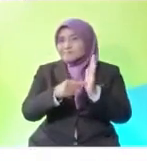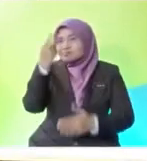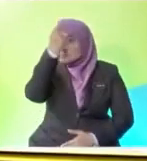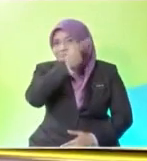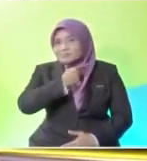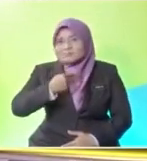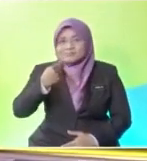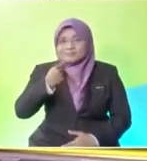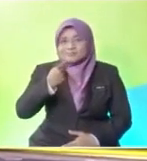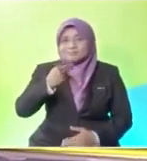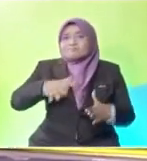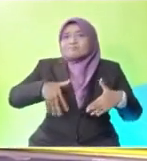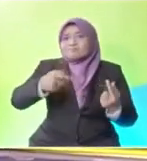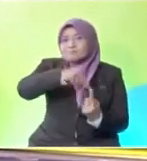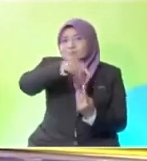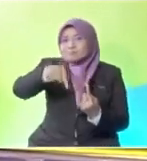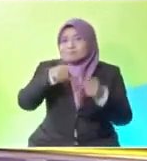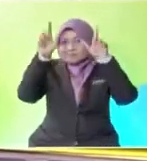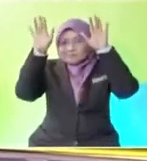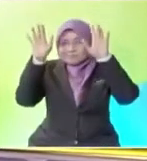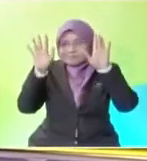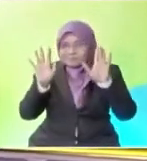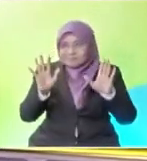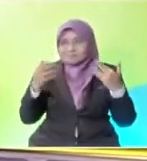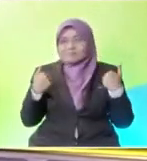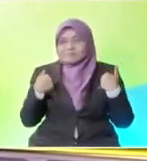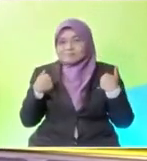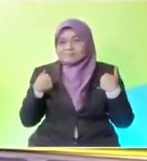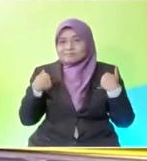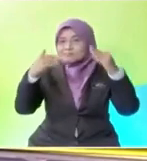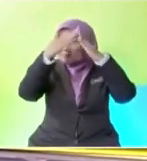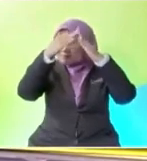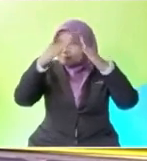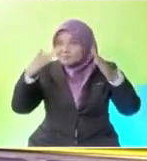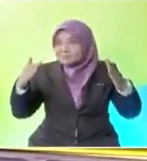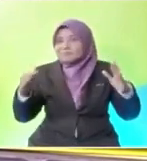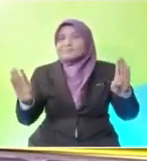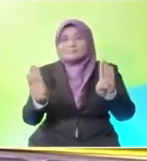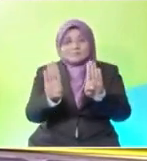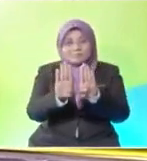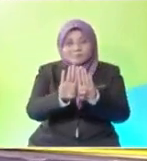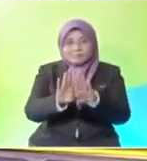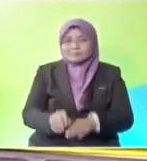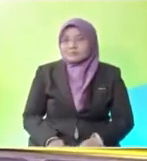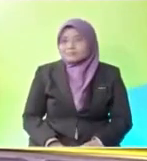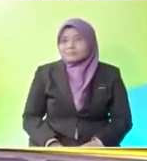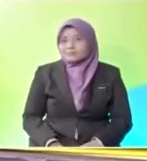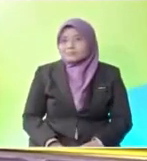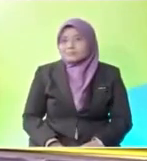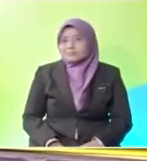hujan saja dia tutup Nah bagi eee baju tuh tak Basahkan nah oke mudah gitu Hani